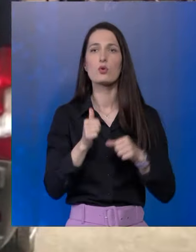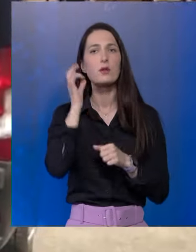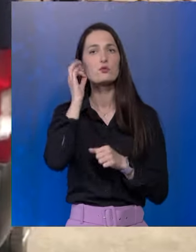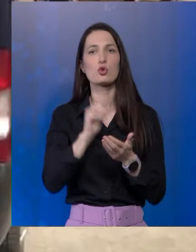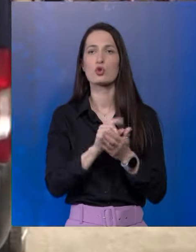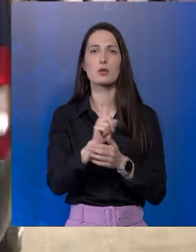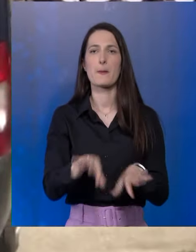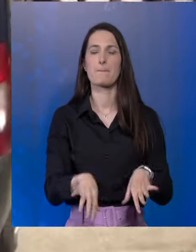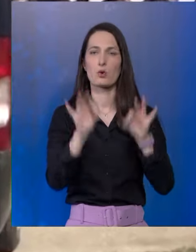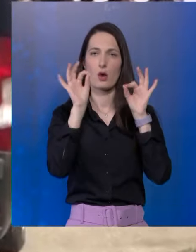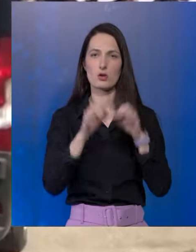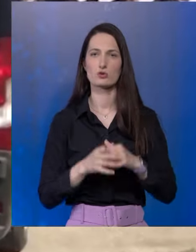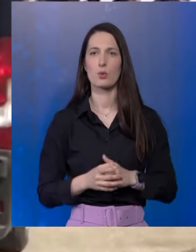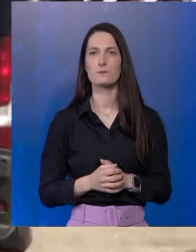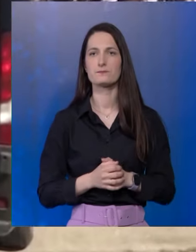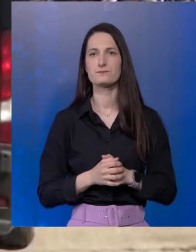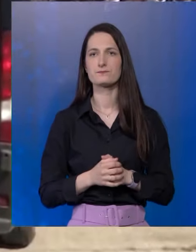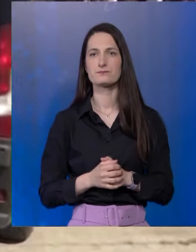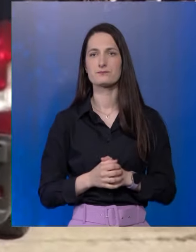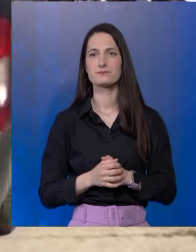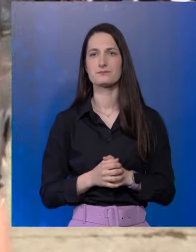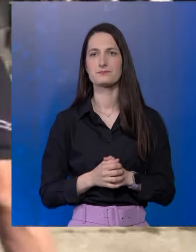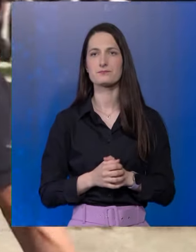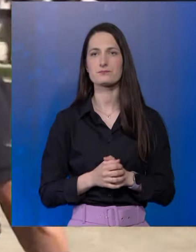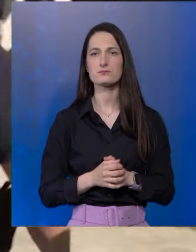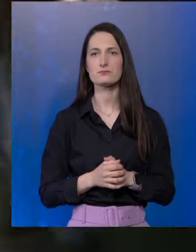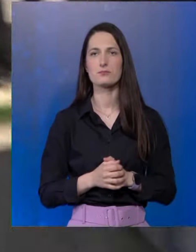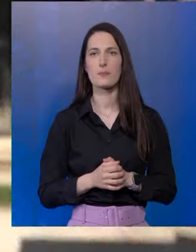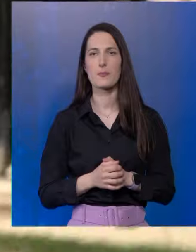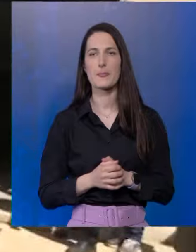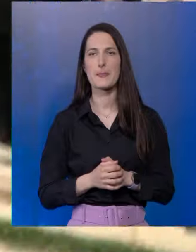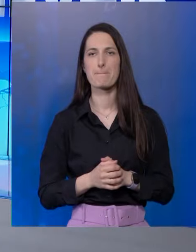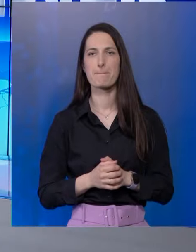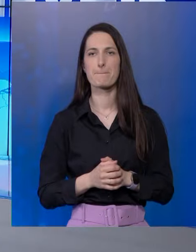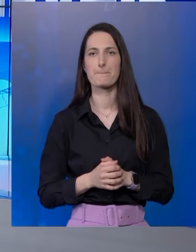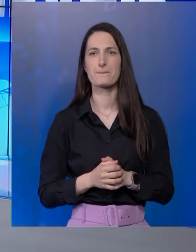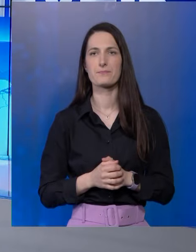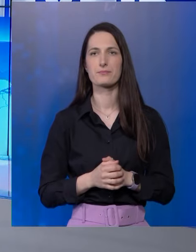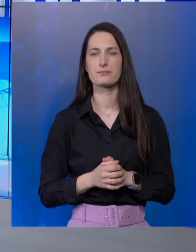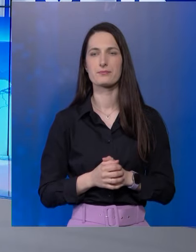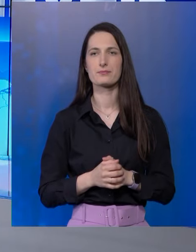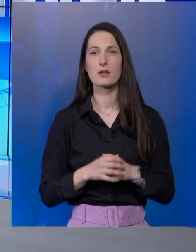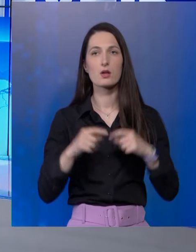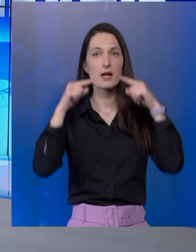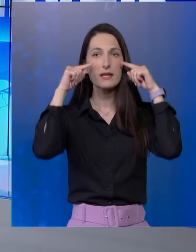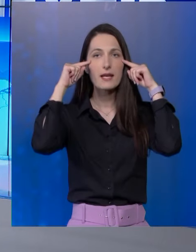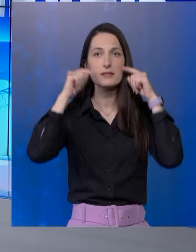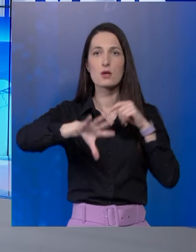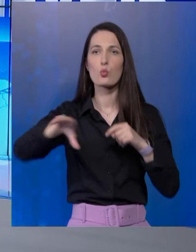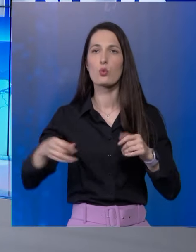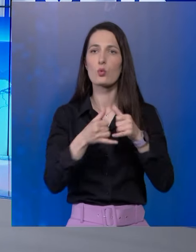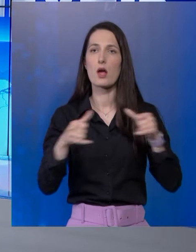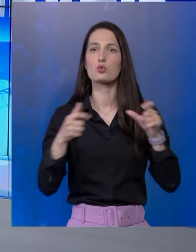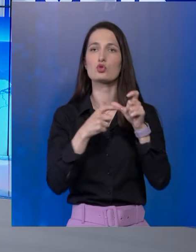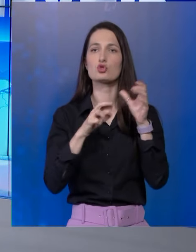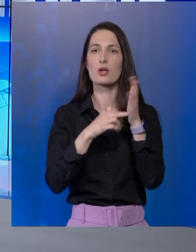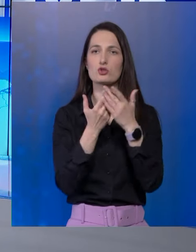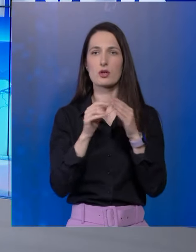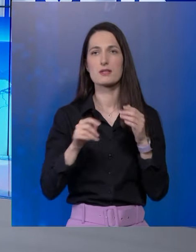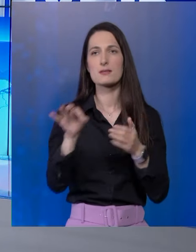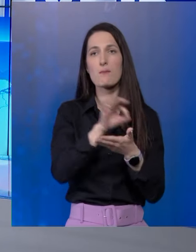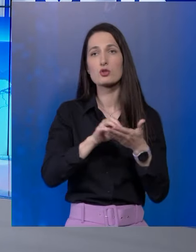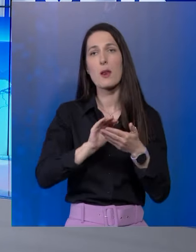pronađeno. Kineska luka u gradu Shenzhenu